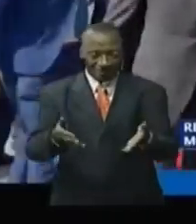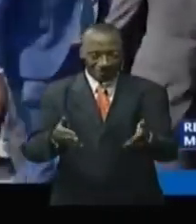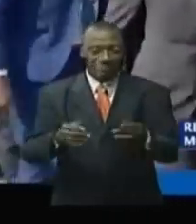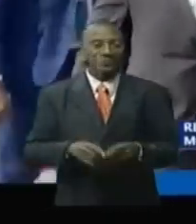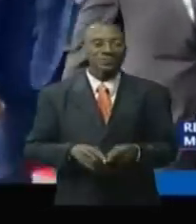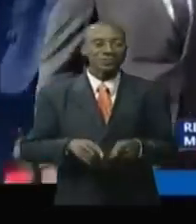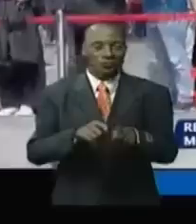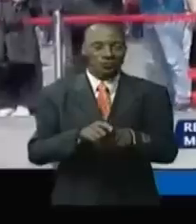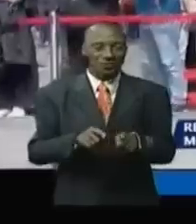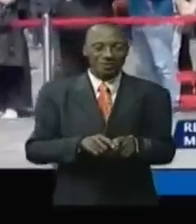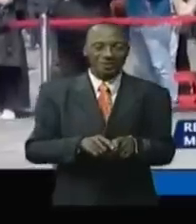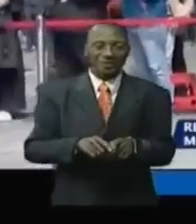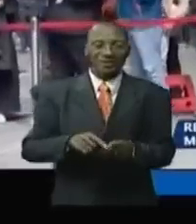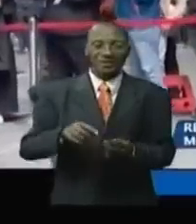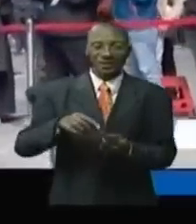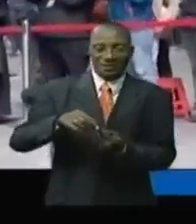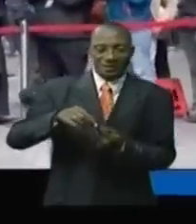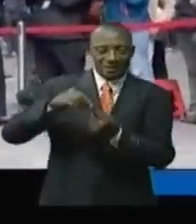officiels belges et congolais.